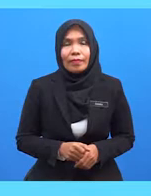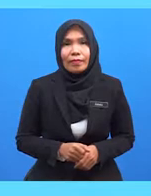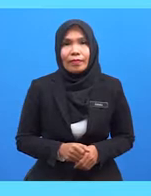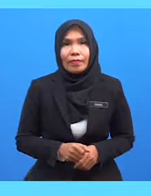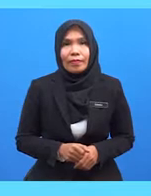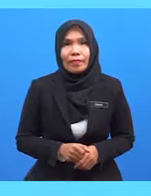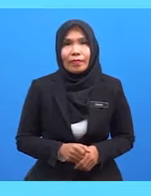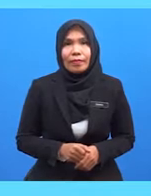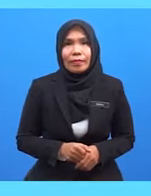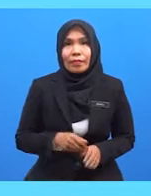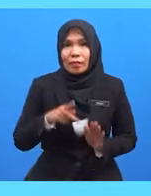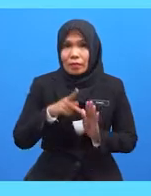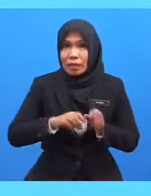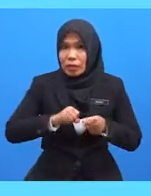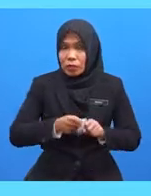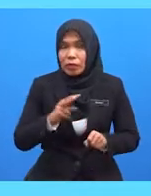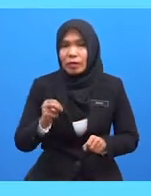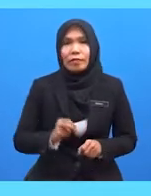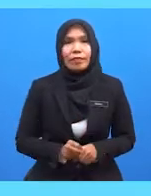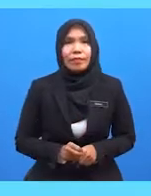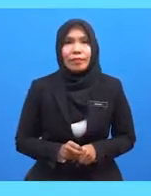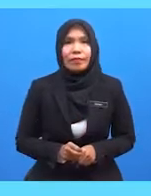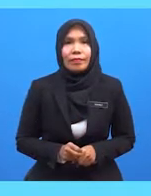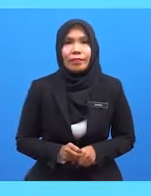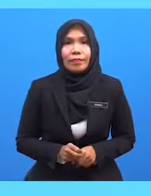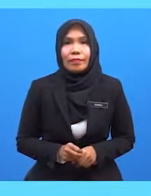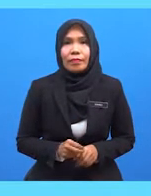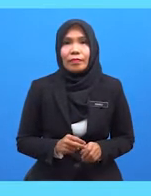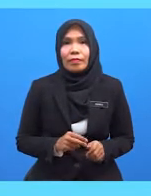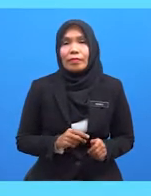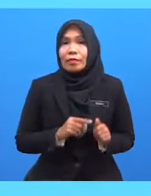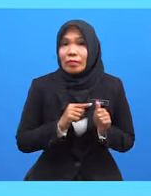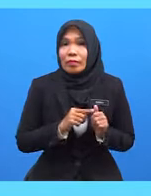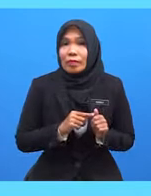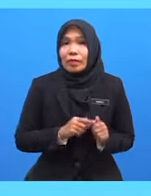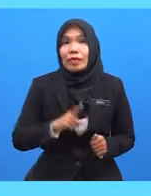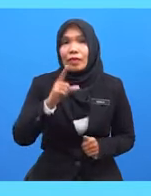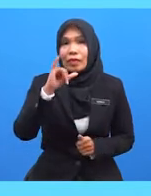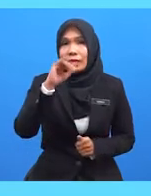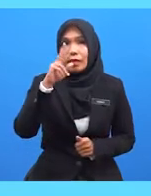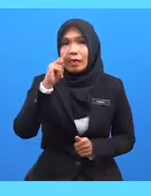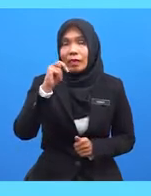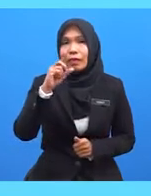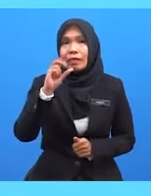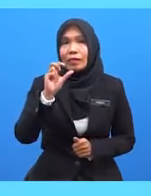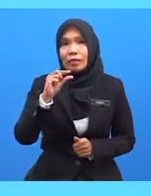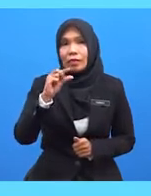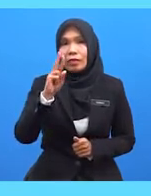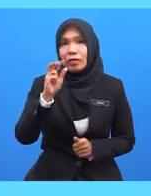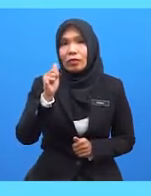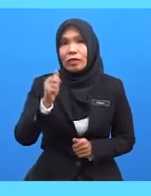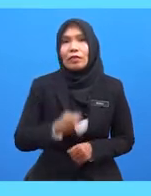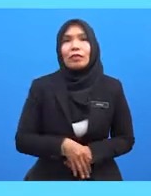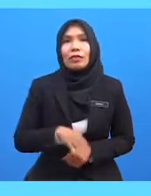Kesimpulan, fungsi bahasa Melayu klasik. Lingua franca, bahasa Melayu menjadi bahasa kebangsaan,